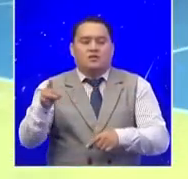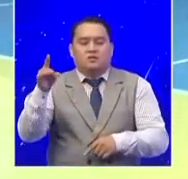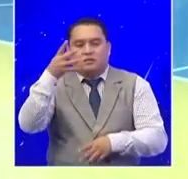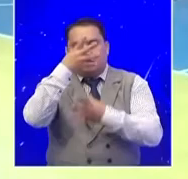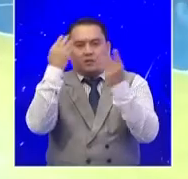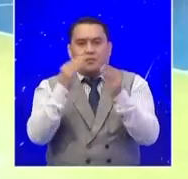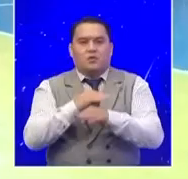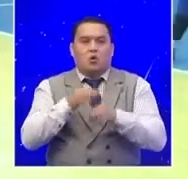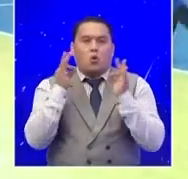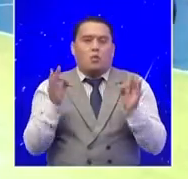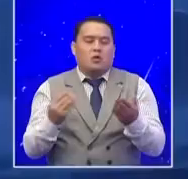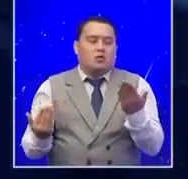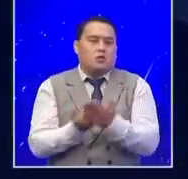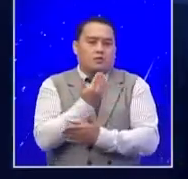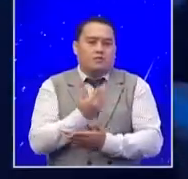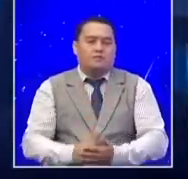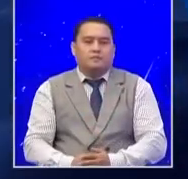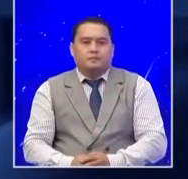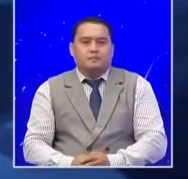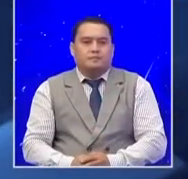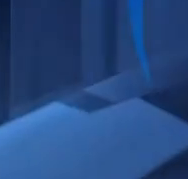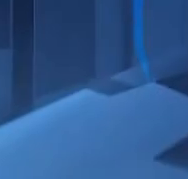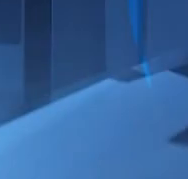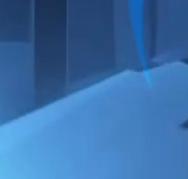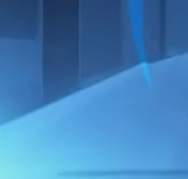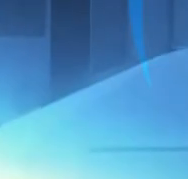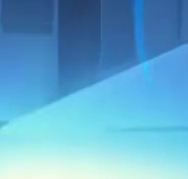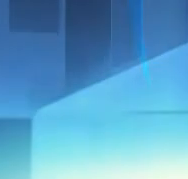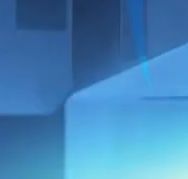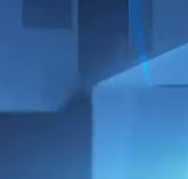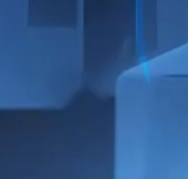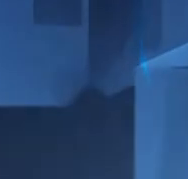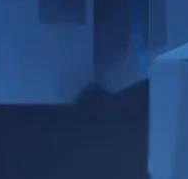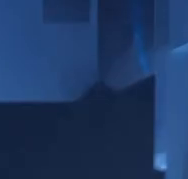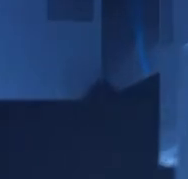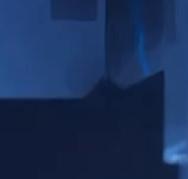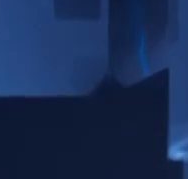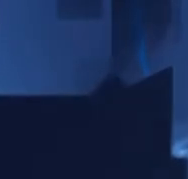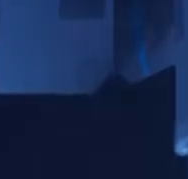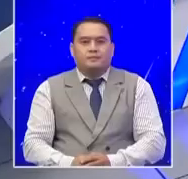4 месяца и обучиться новым. Алексей Цой, Жаркан Шинтаев и Нуржан Муканов, телеканал ЖТСУ.